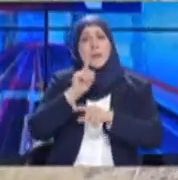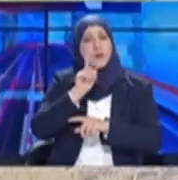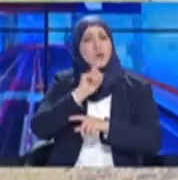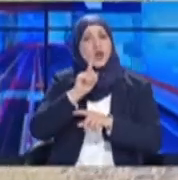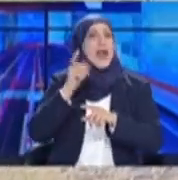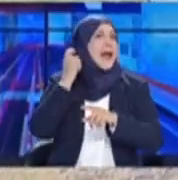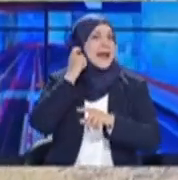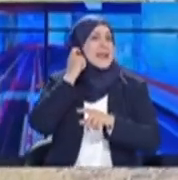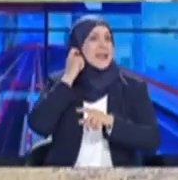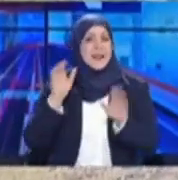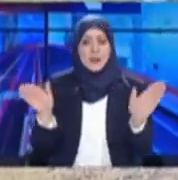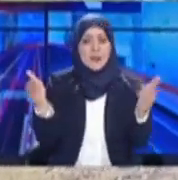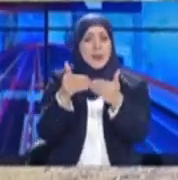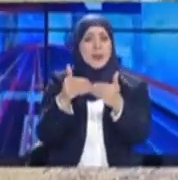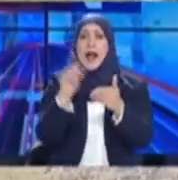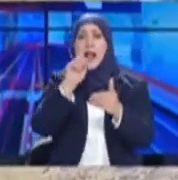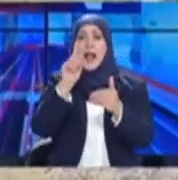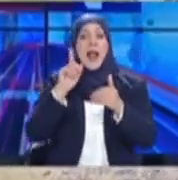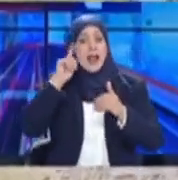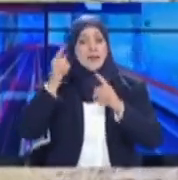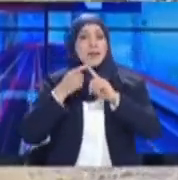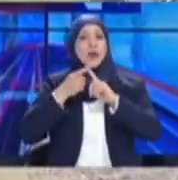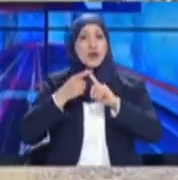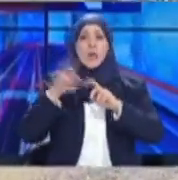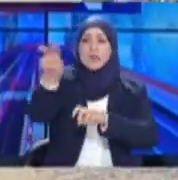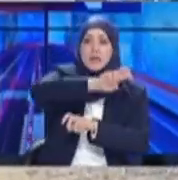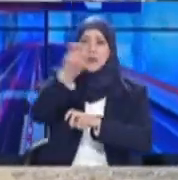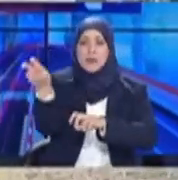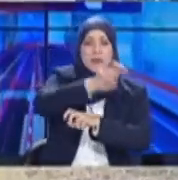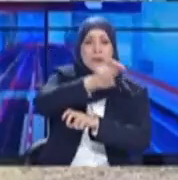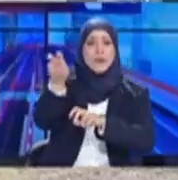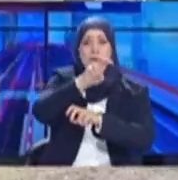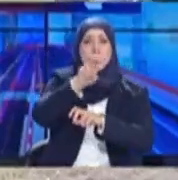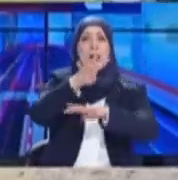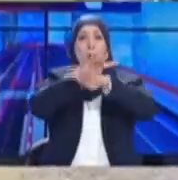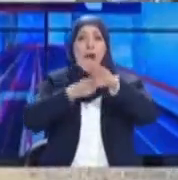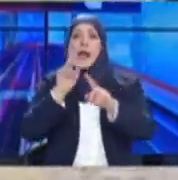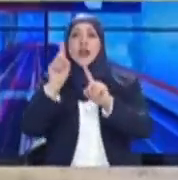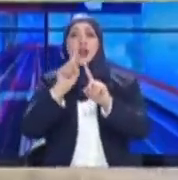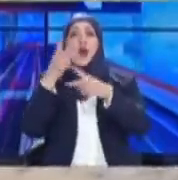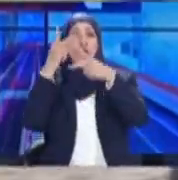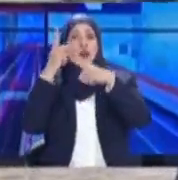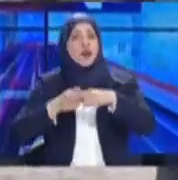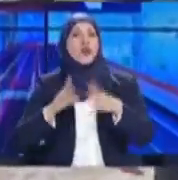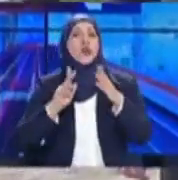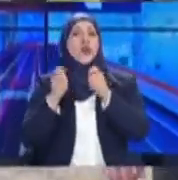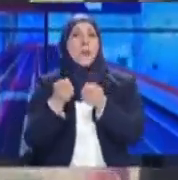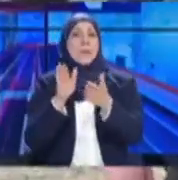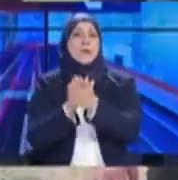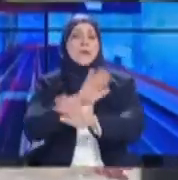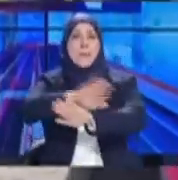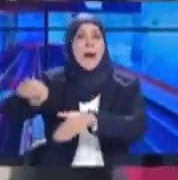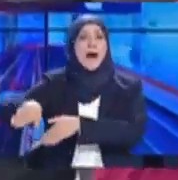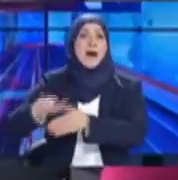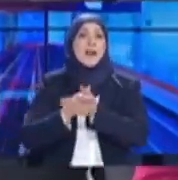تعليق السفارات ال اليوم لعدد هنا الولايات اللي فيها اه موضوع يعني هي موجوده فيروس كورونا